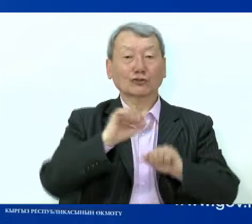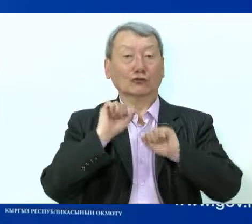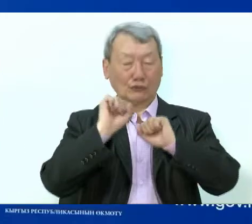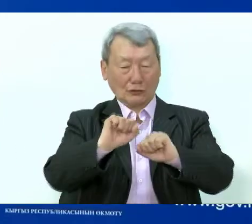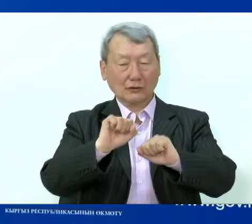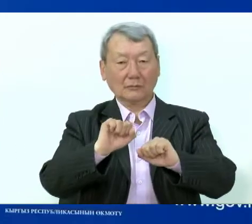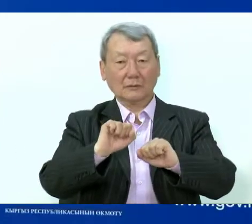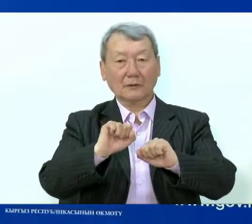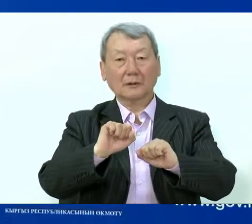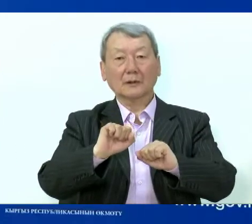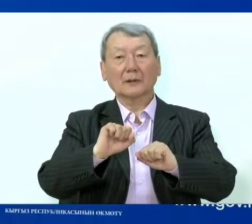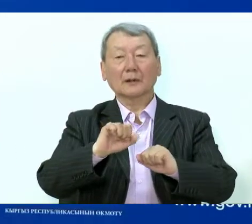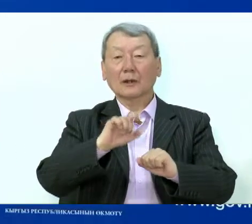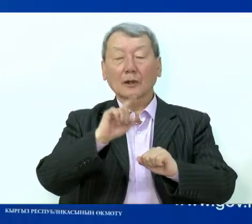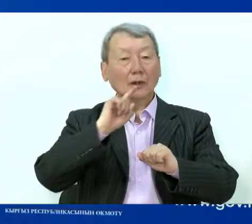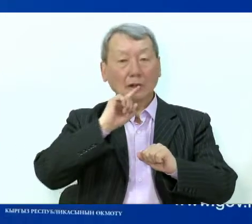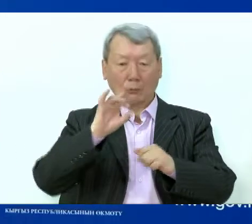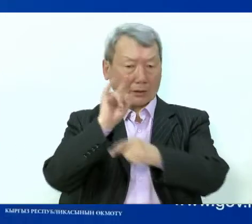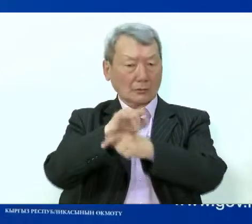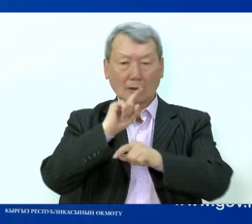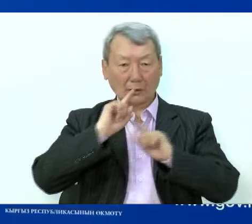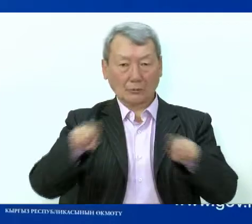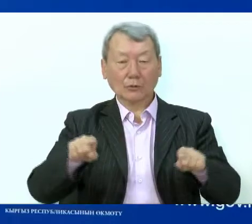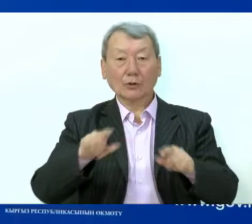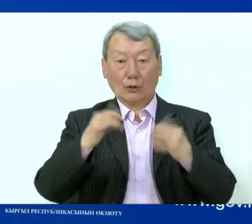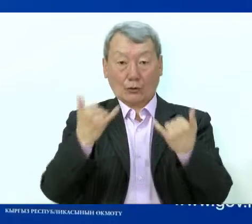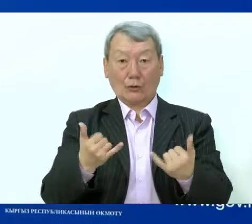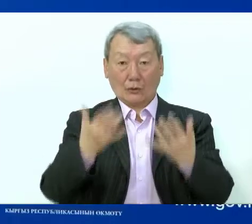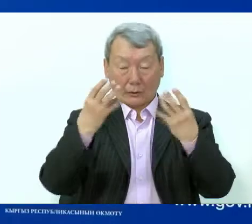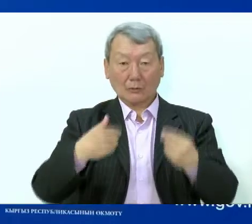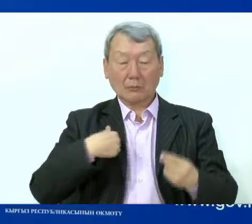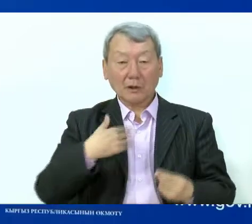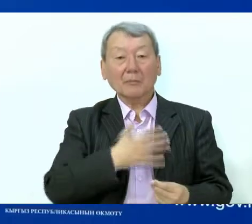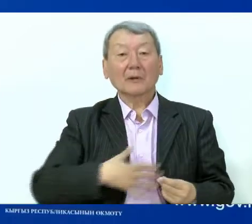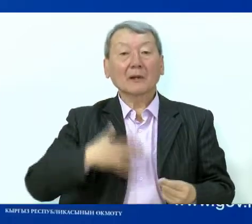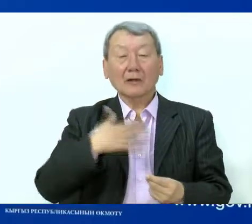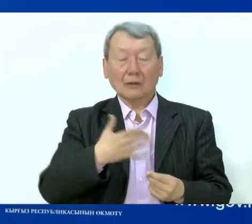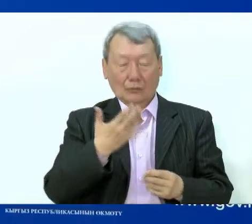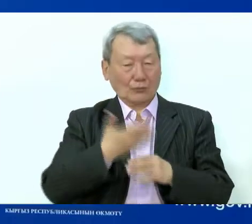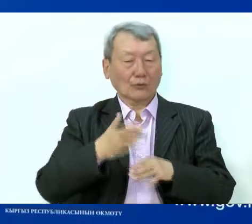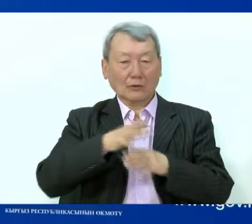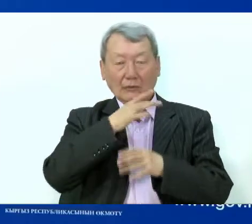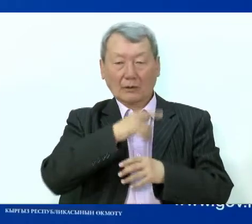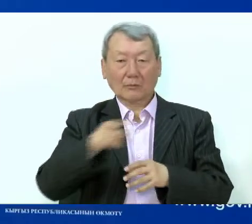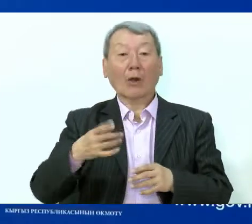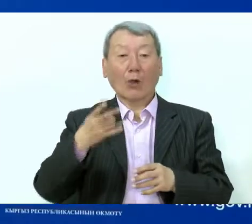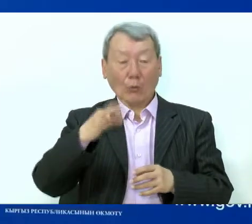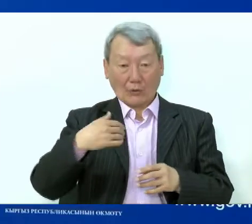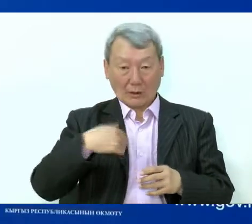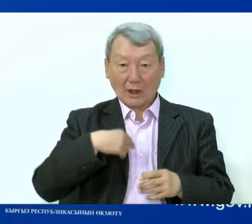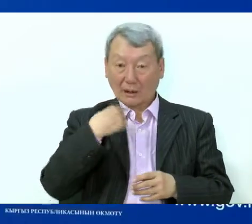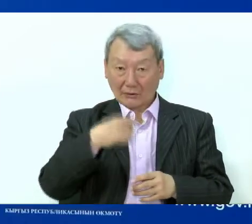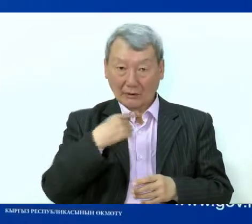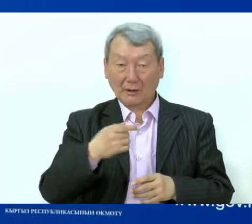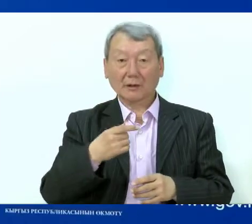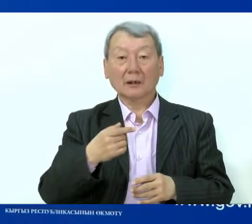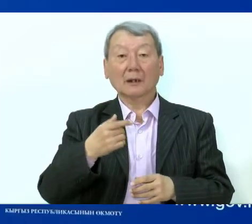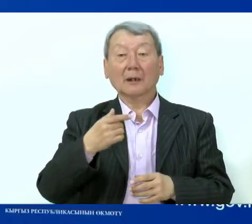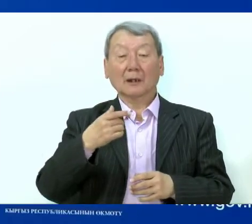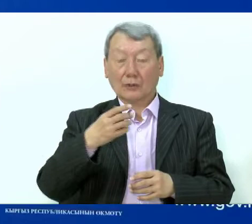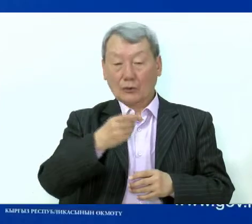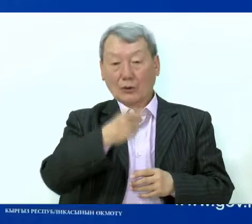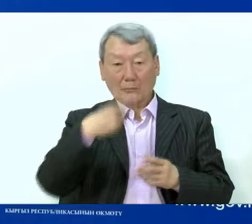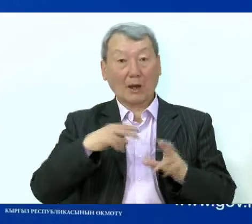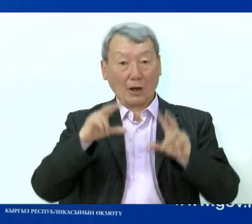защитой. Не буду обманывать вас, но в настоящий момент мы переживаем нелегкий период. Но как я вам до этого говорил и не